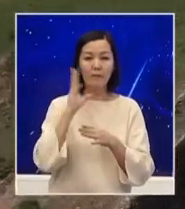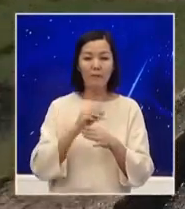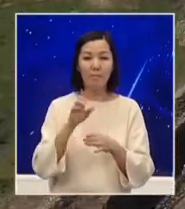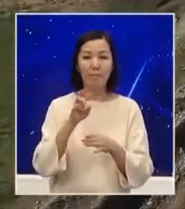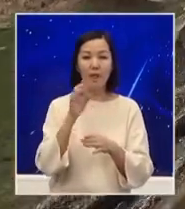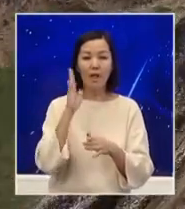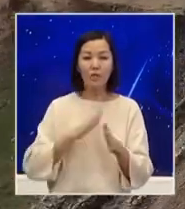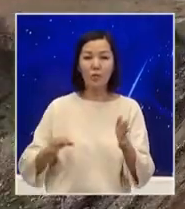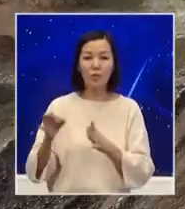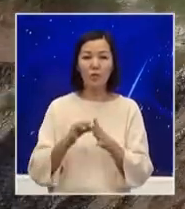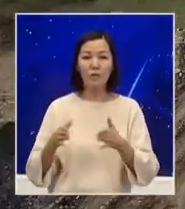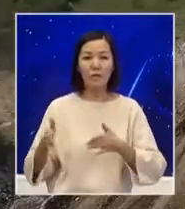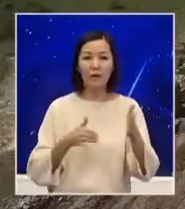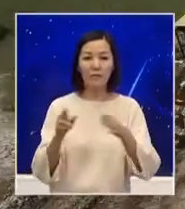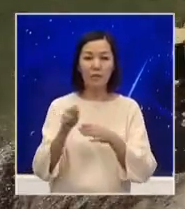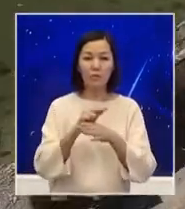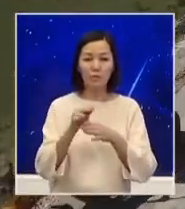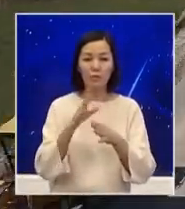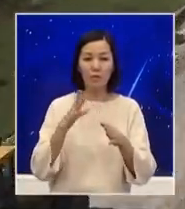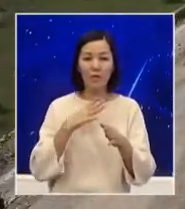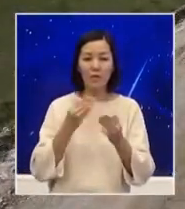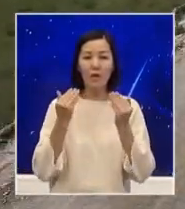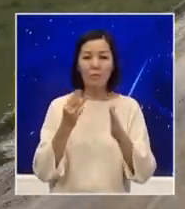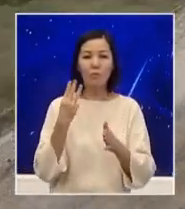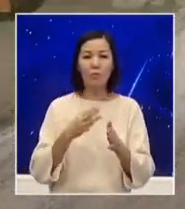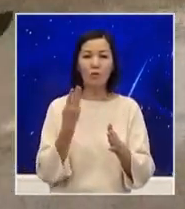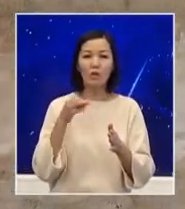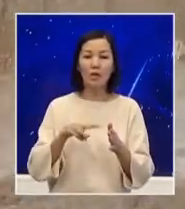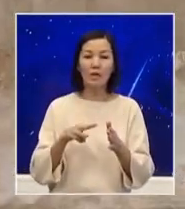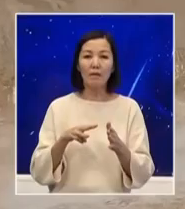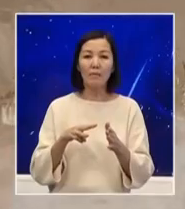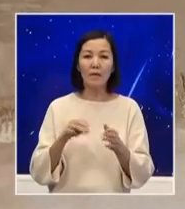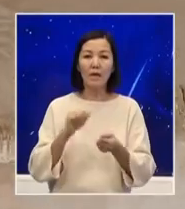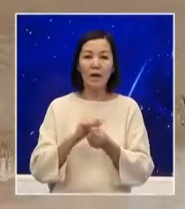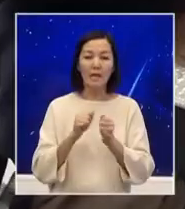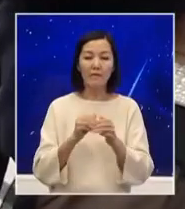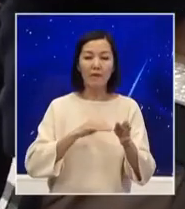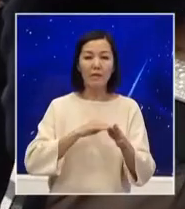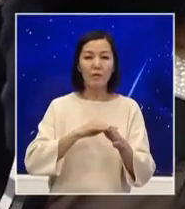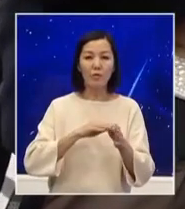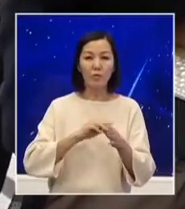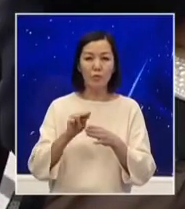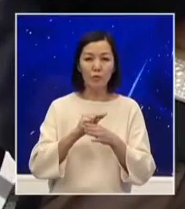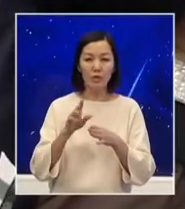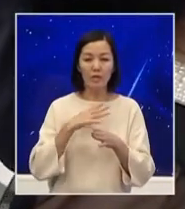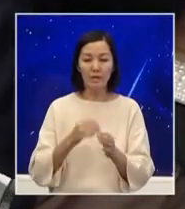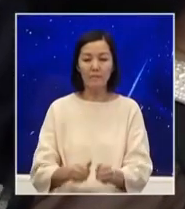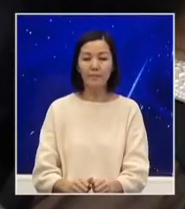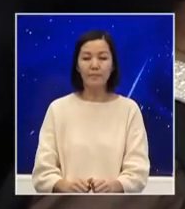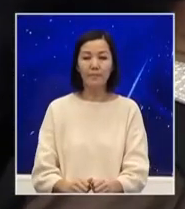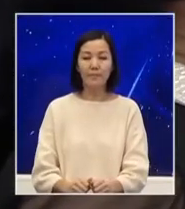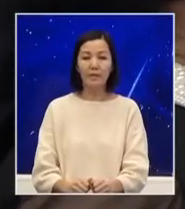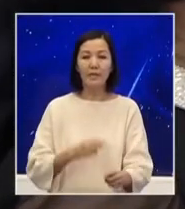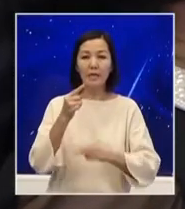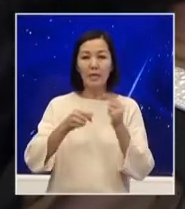көліне апаратын автожол да ретке келтіріледі. Бүгінге соның 30 шақырымына асфальт төселген. Сейчас со следующего года мы хотим